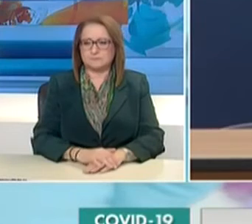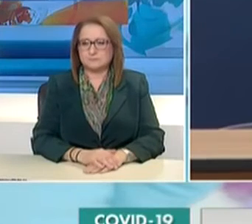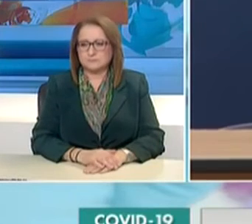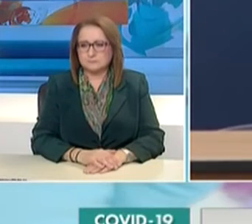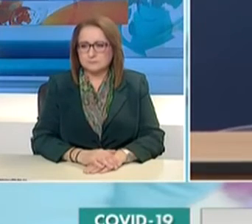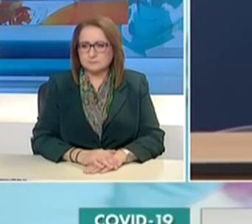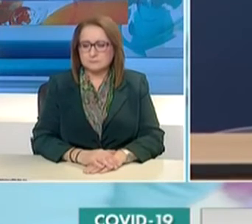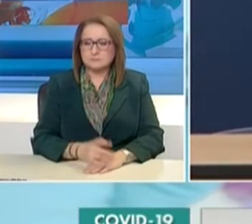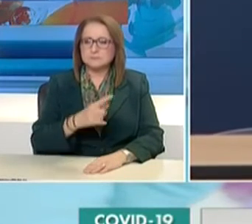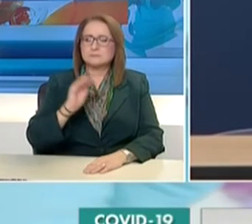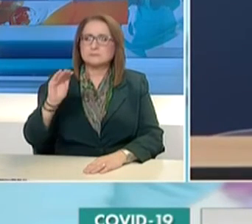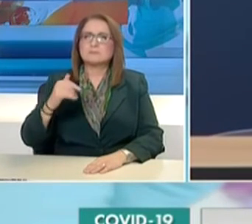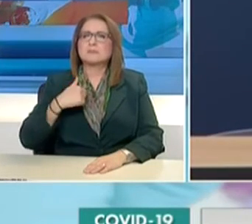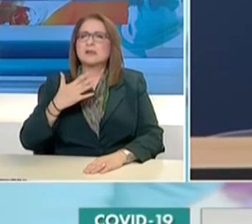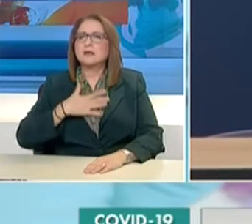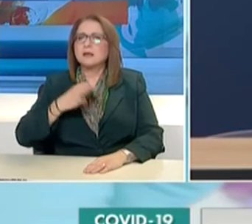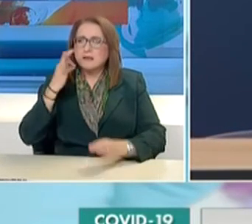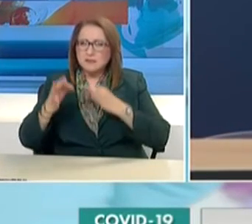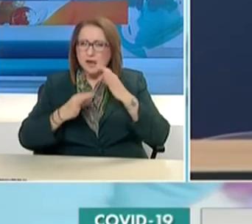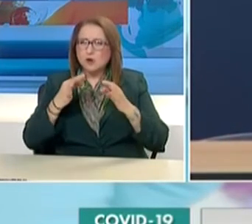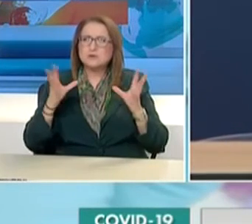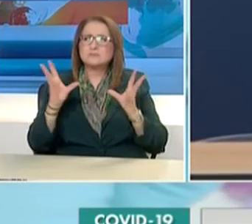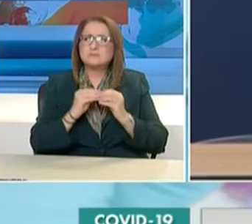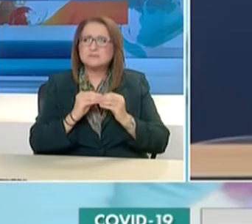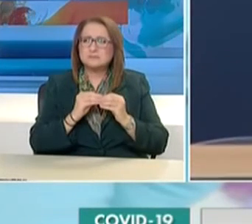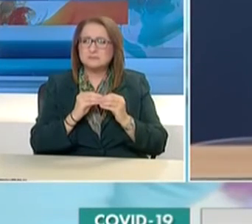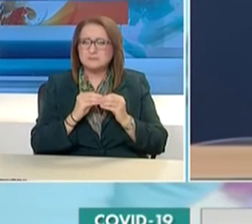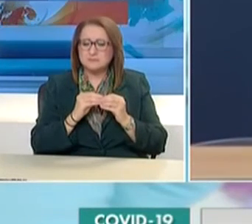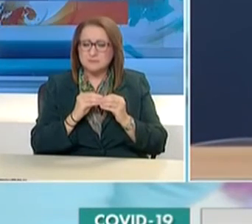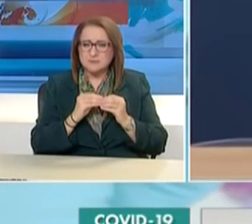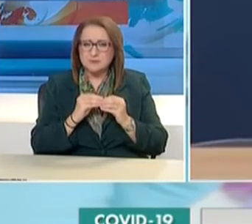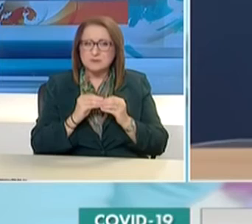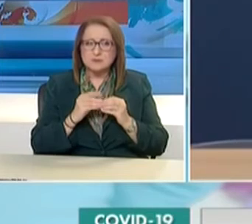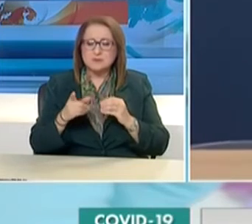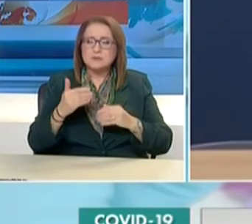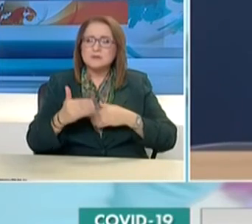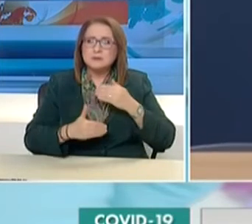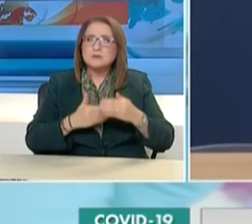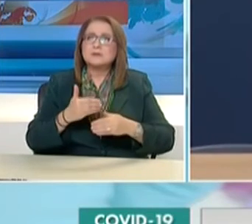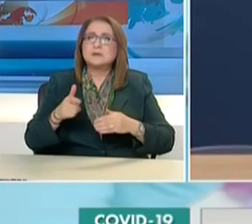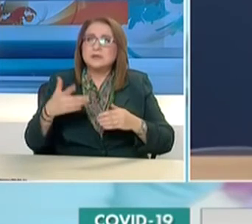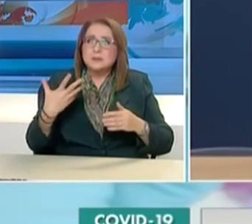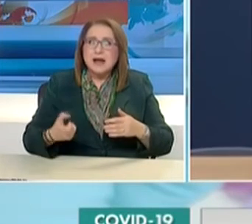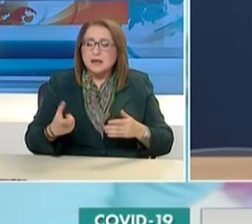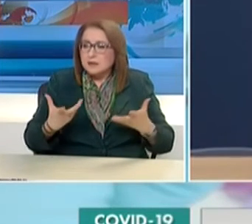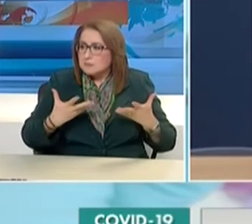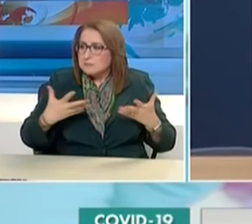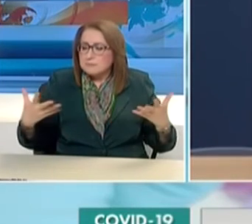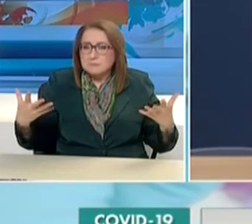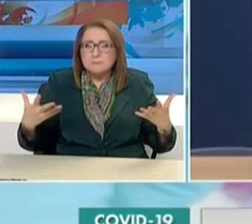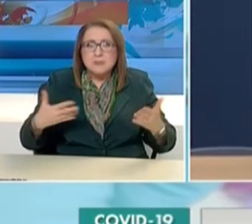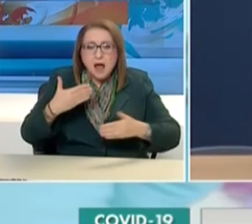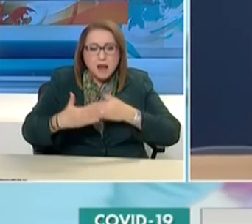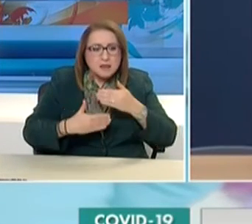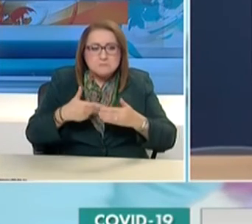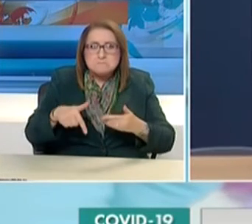μένα. Ήθελα να ρωτήσω σχετικά με τα ΚΤΕΛ τι γίνεται, γιατί υπάρχει μια αυξημένη κίνηση εκεί και δεν